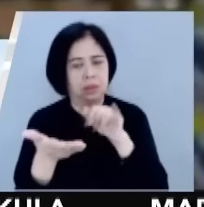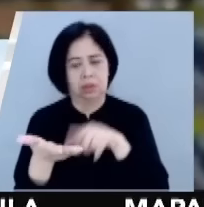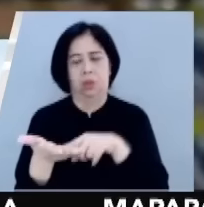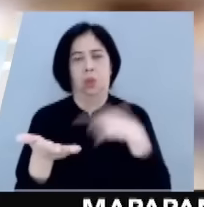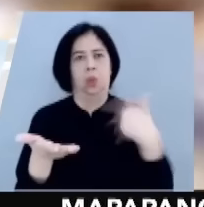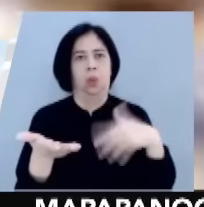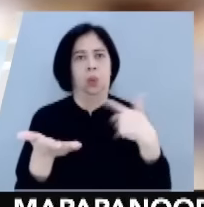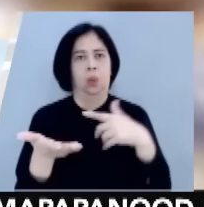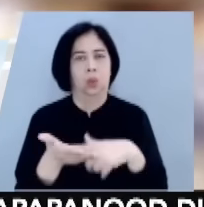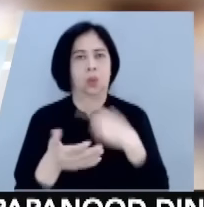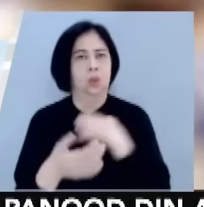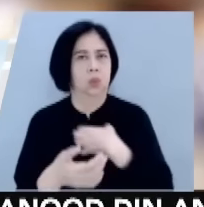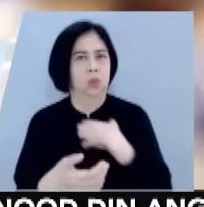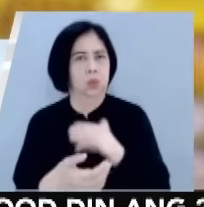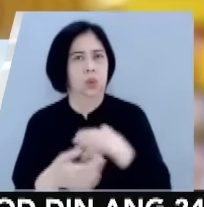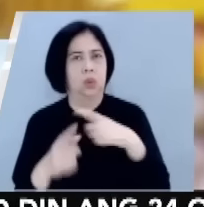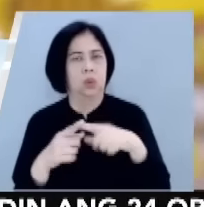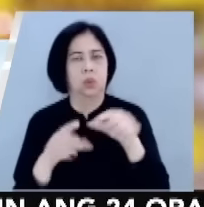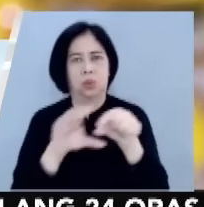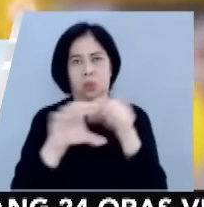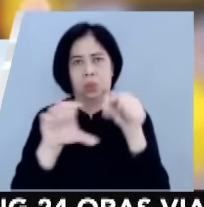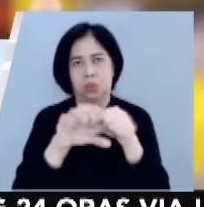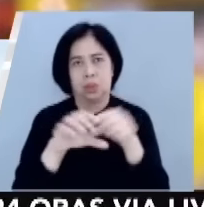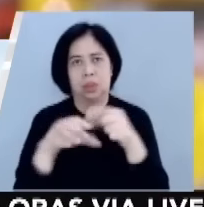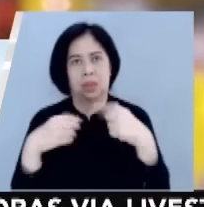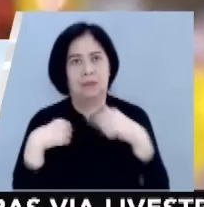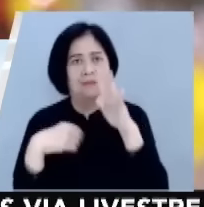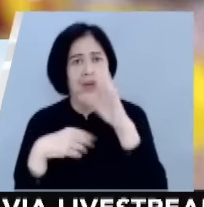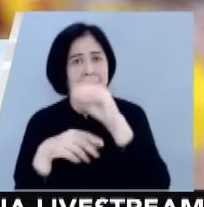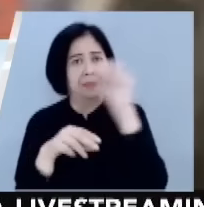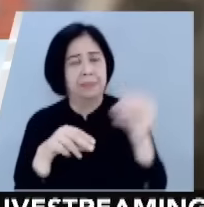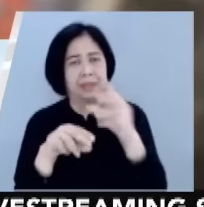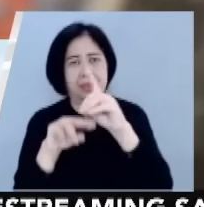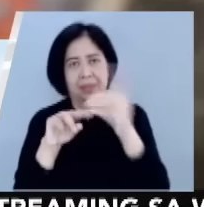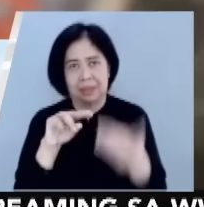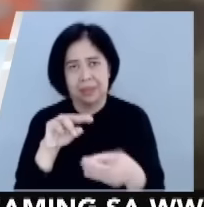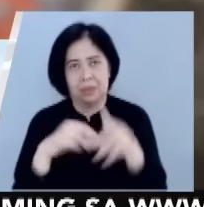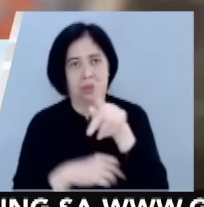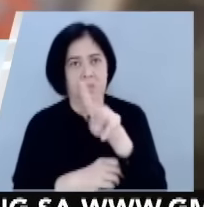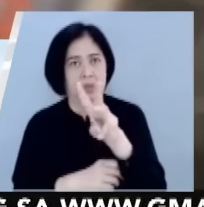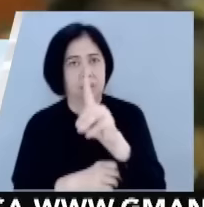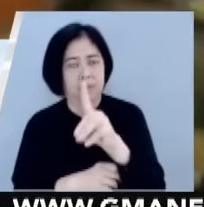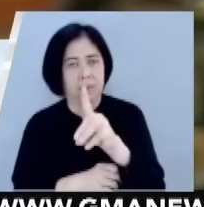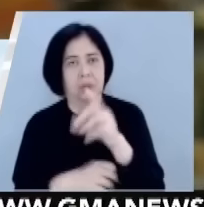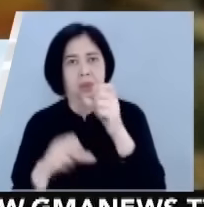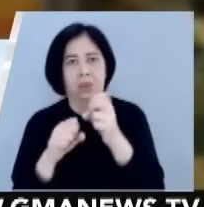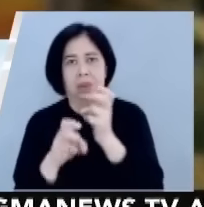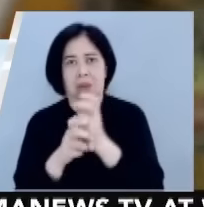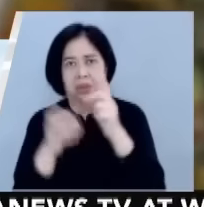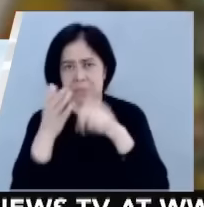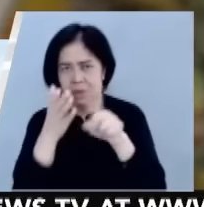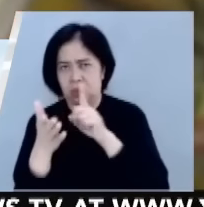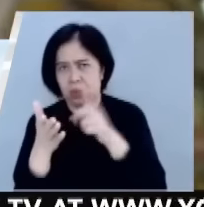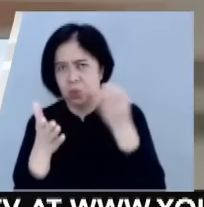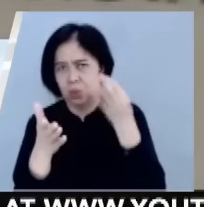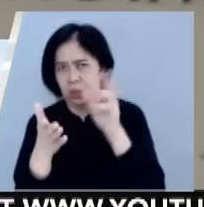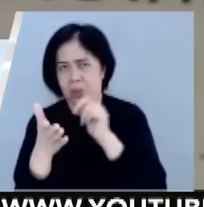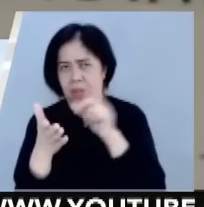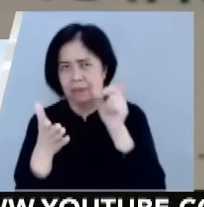Umaaray na rin ang mga supermarket kung saan may 5% discount ang PWDs dahil mahirap mag-check kung totoo nga ang PWD